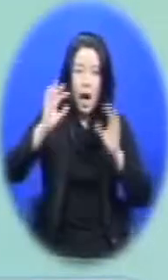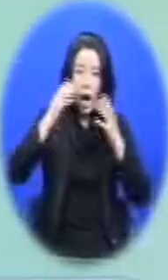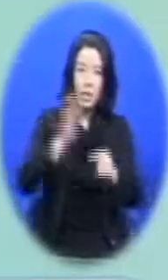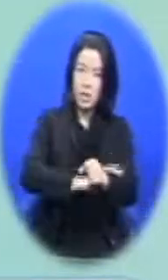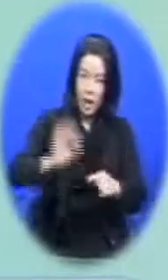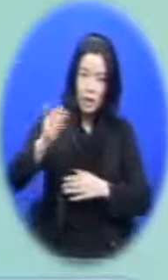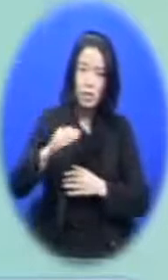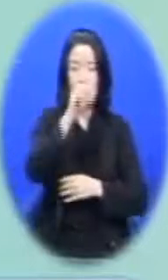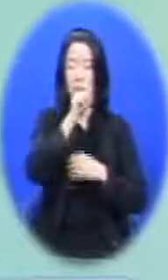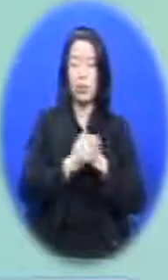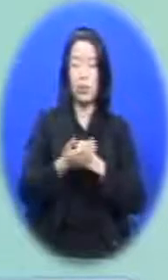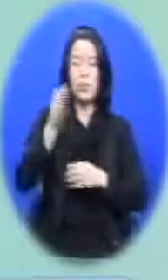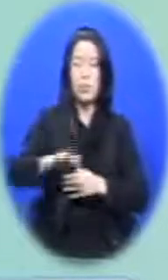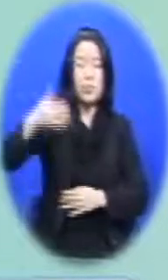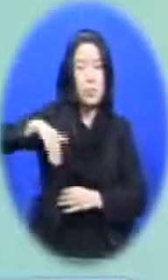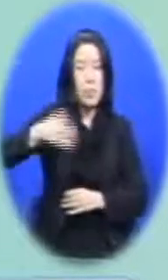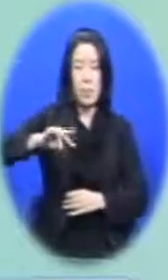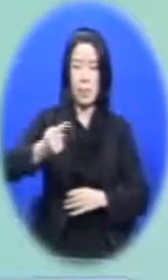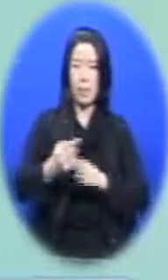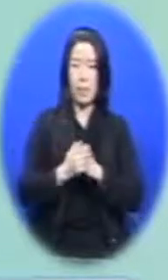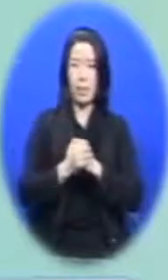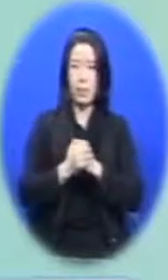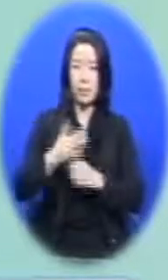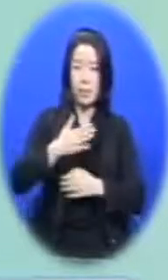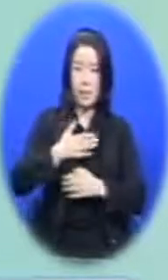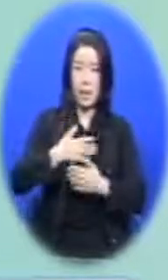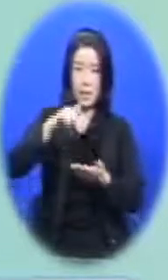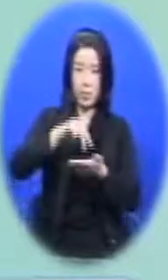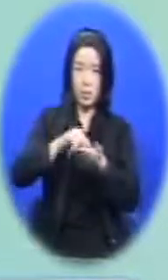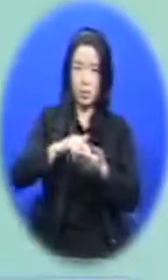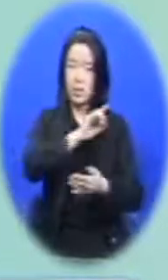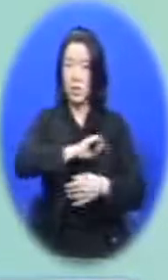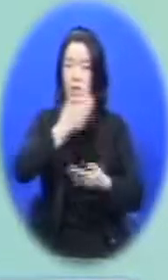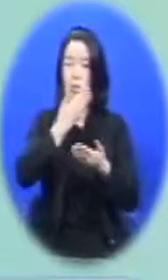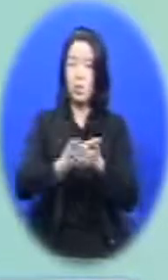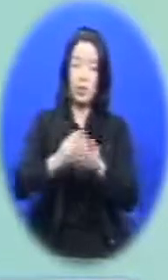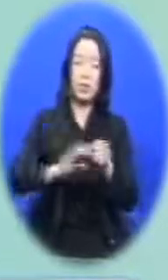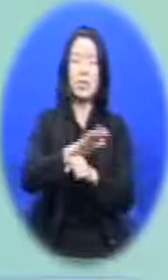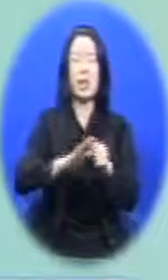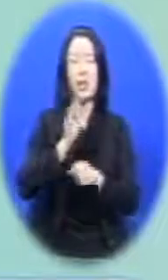좋겠고, 그런데 아직도 내게 있어서 가장 중요한 건 사랑이야.